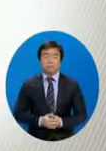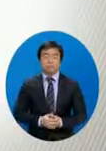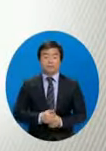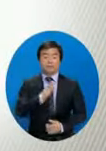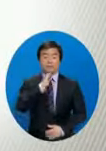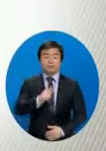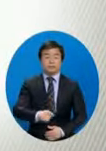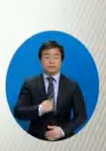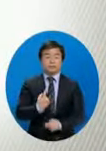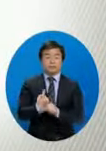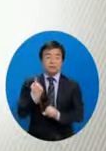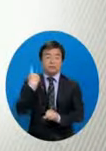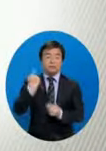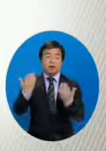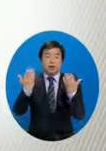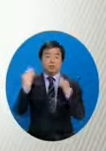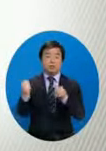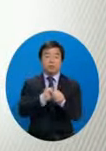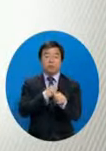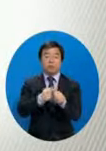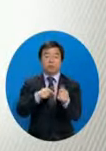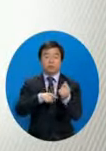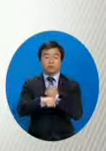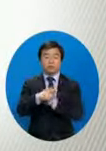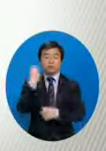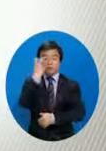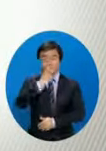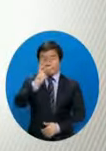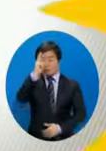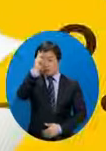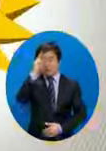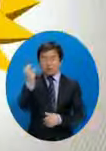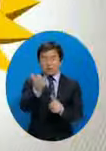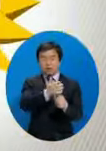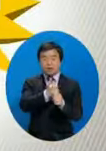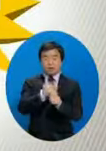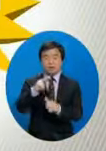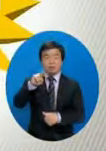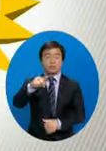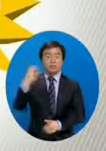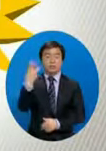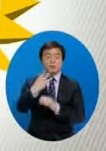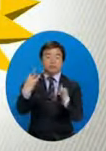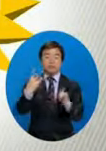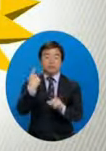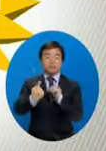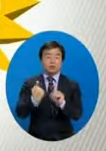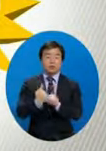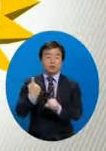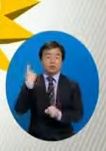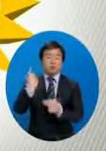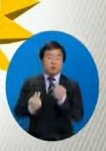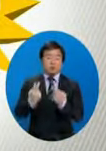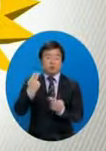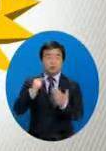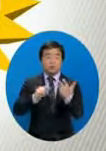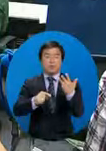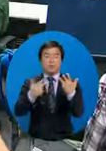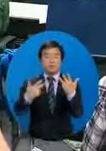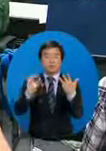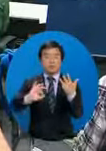지난해 학교폭력으로 경찰에 검거된 학생은 2만 3천여 명, 1년 전보다 8.7%